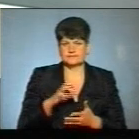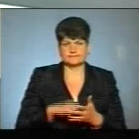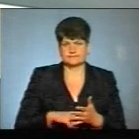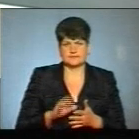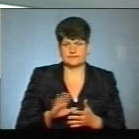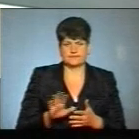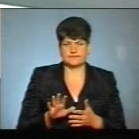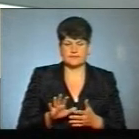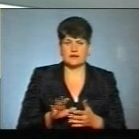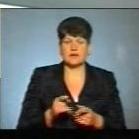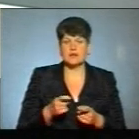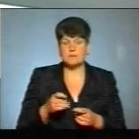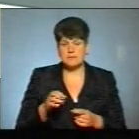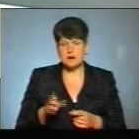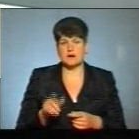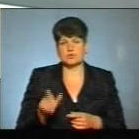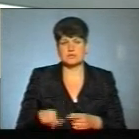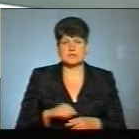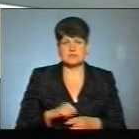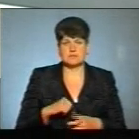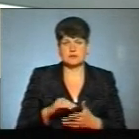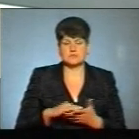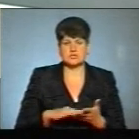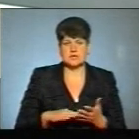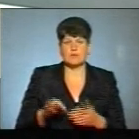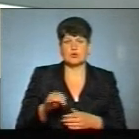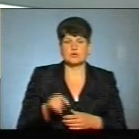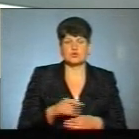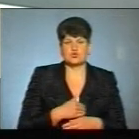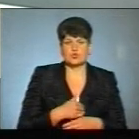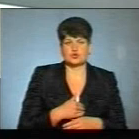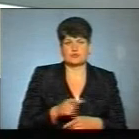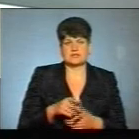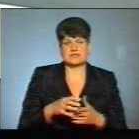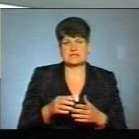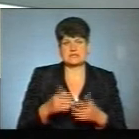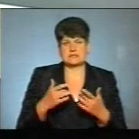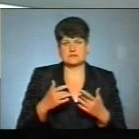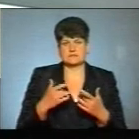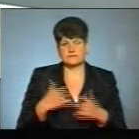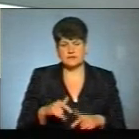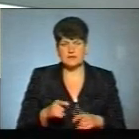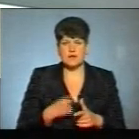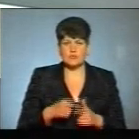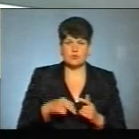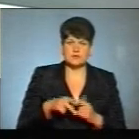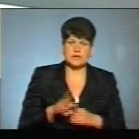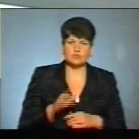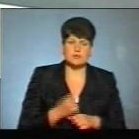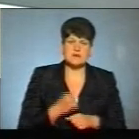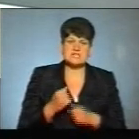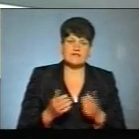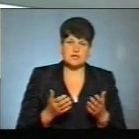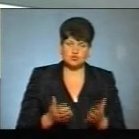не знімає. Ну, хіба людина сама, можливо, напише заяву про те, що хоче, щоб її зняли з реєстрації, або піде і буде працевлаштована.